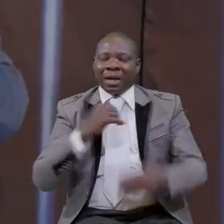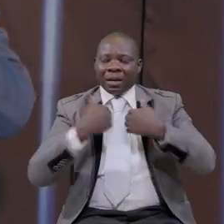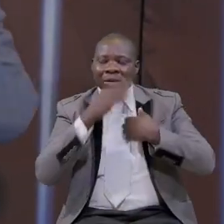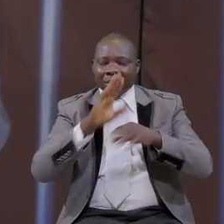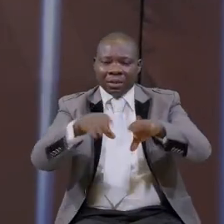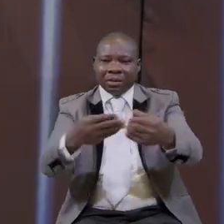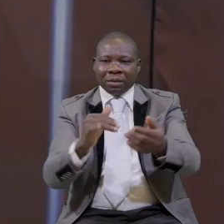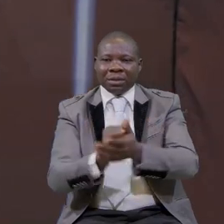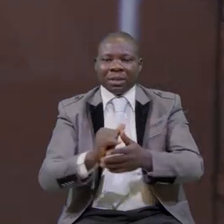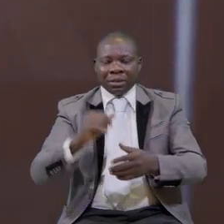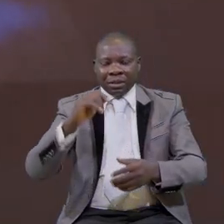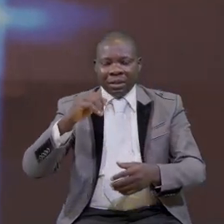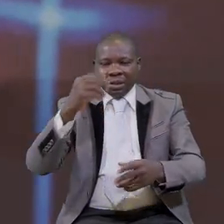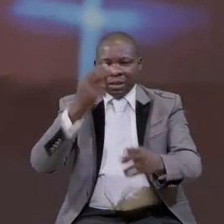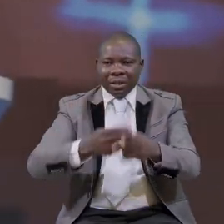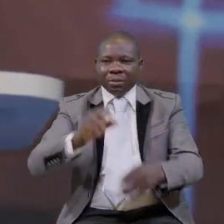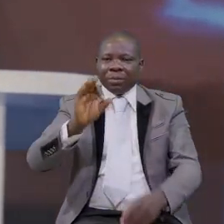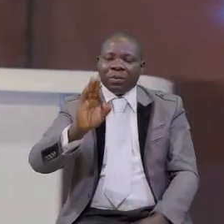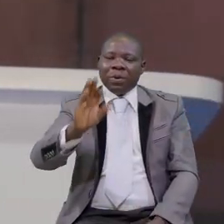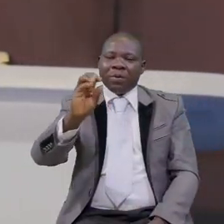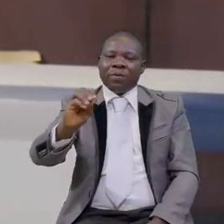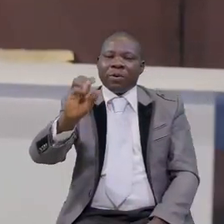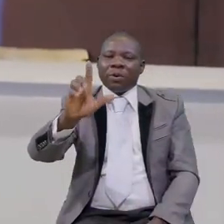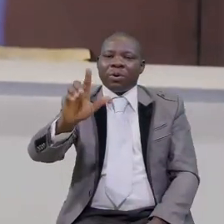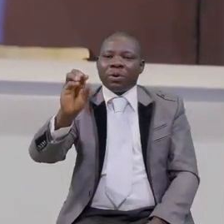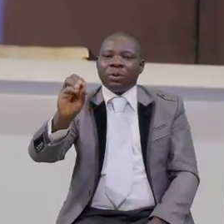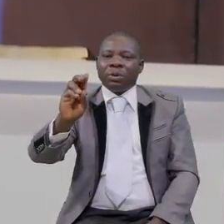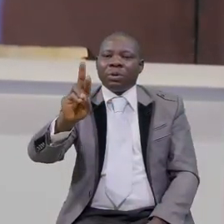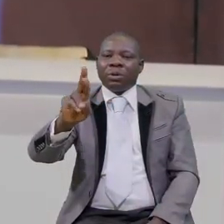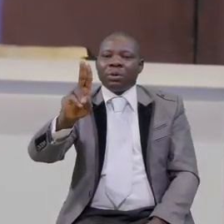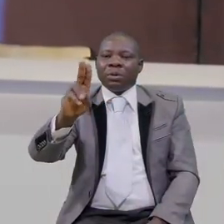Et on m'a donné le nom Foron Shaw.